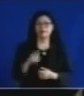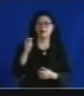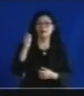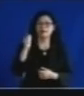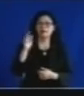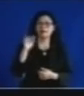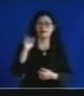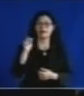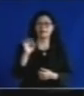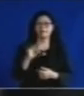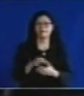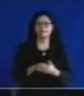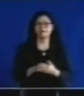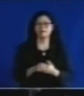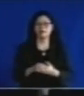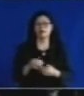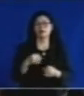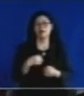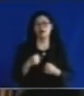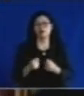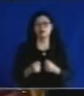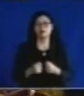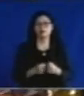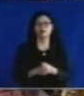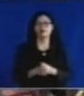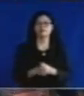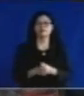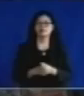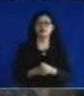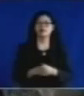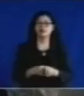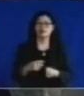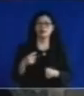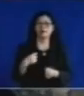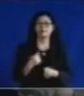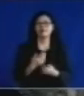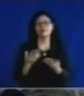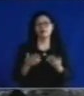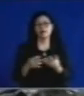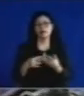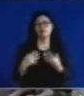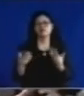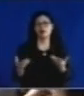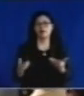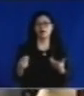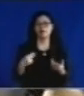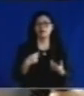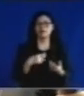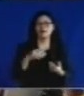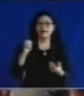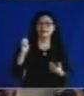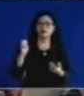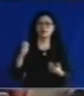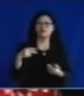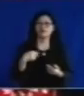nanti akan saya koordinasi dengan aparatur, dengan akademis, dengan dewan dan sebagainya. Karena kita adalah bermusyawarah, kita adalah eksekutif, dan